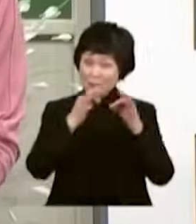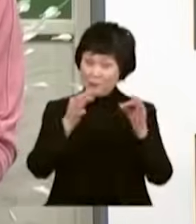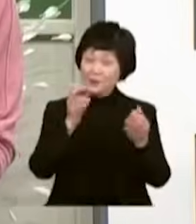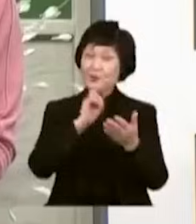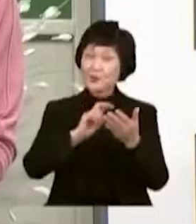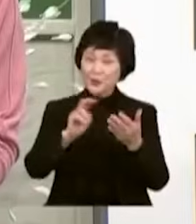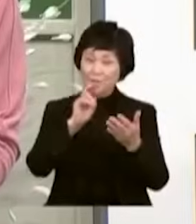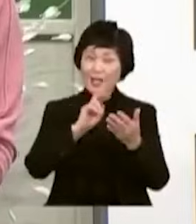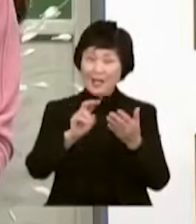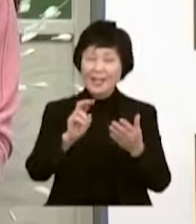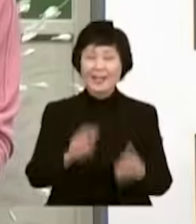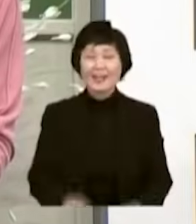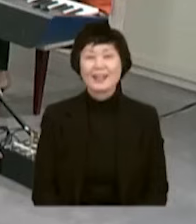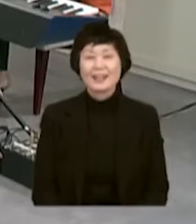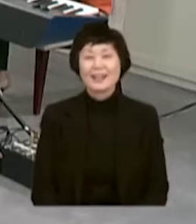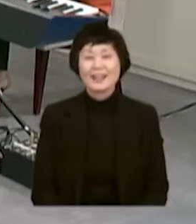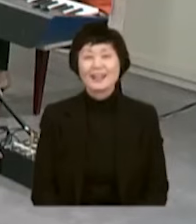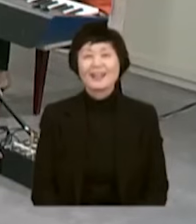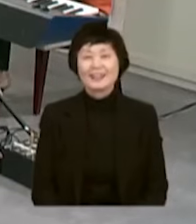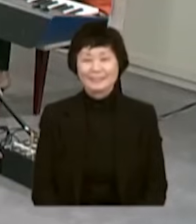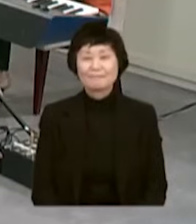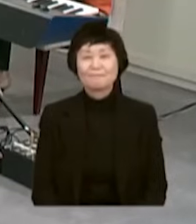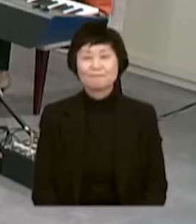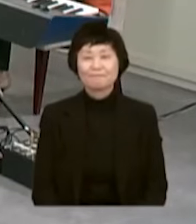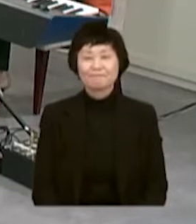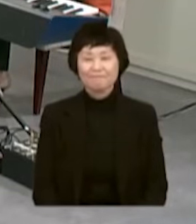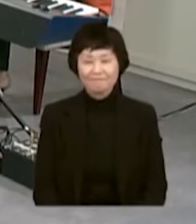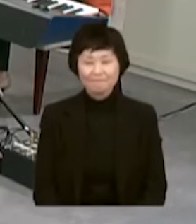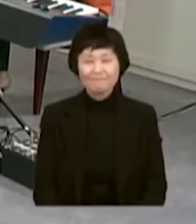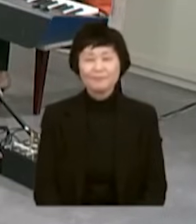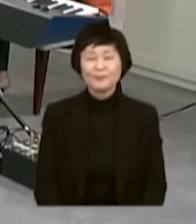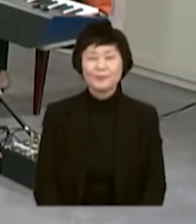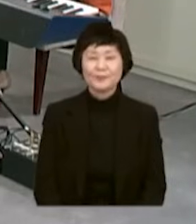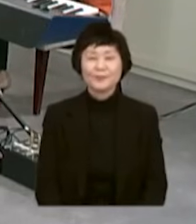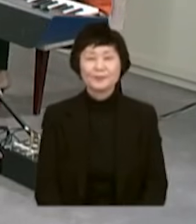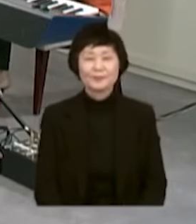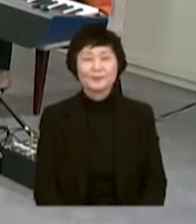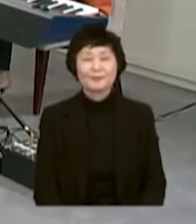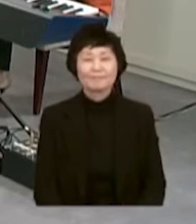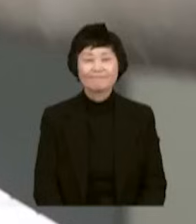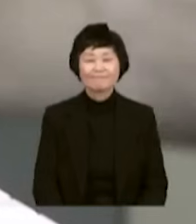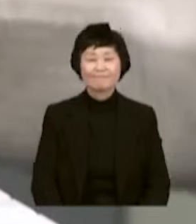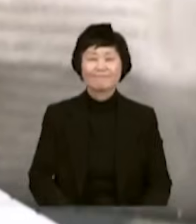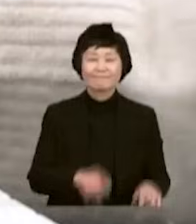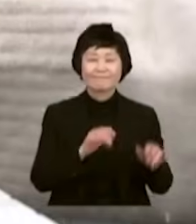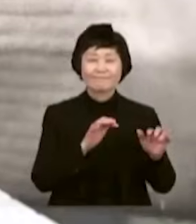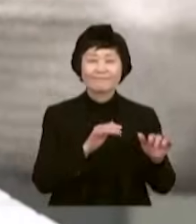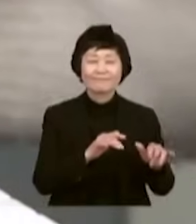이제 허락을 좀 받아야죠. 아, 네. 반주를 잘 해보도록 하겠습니다. 불러드리겠습니다. 감사합니다. 네, 네. 부탁합니다. 은혜.